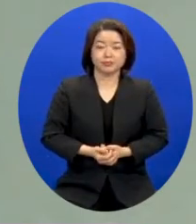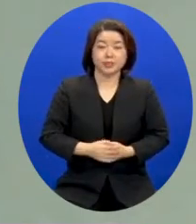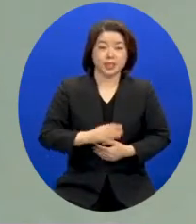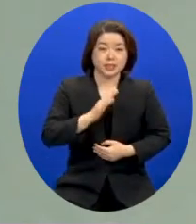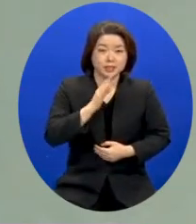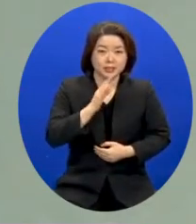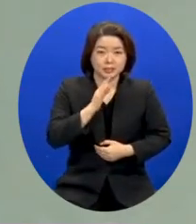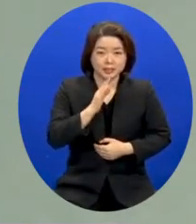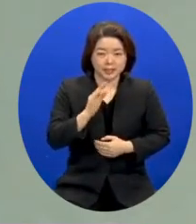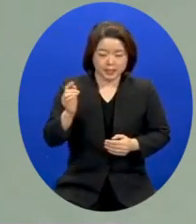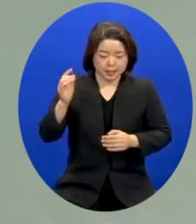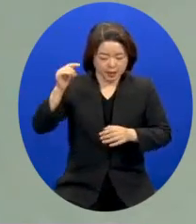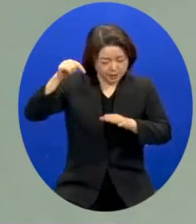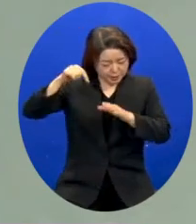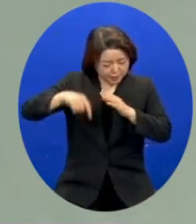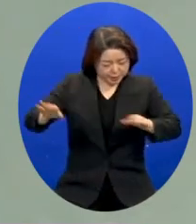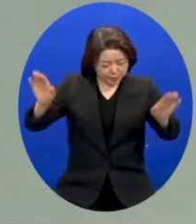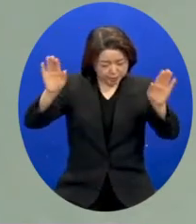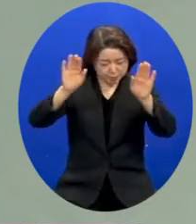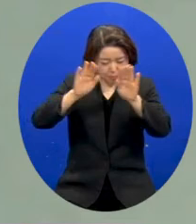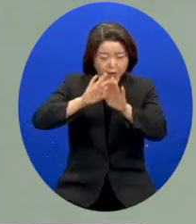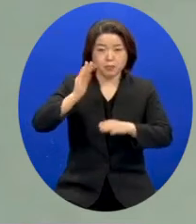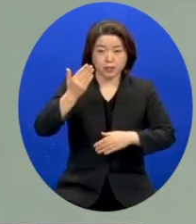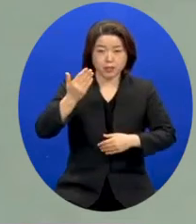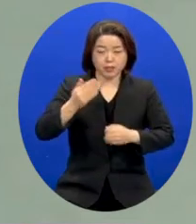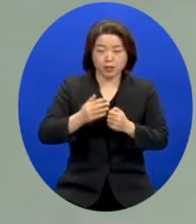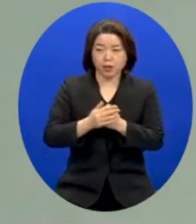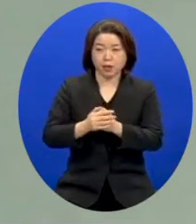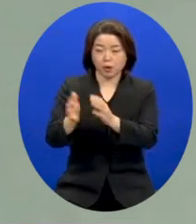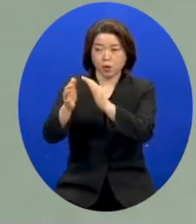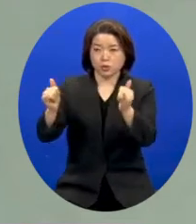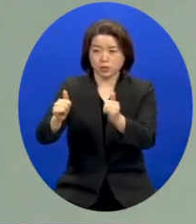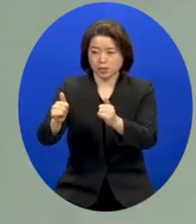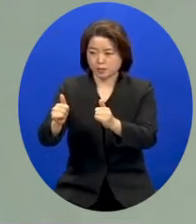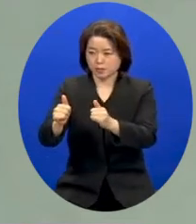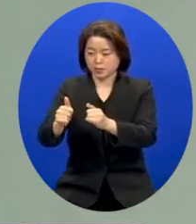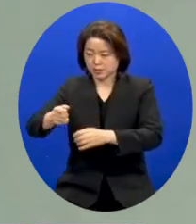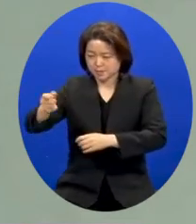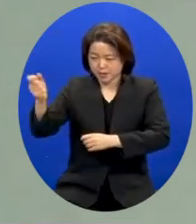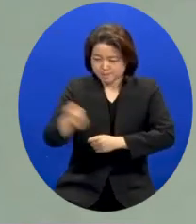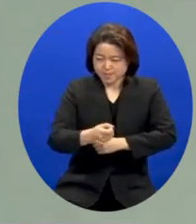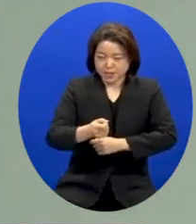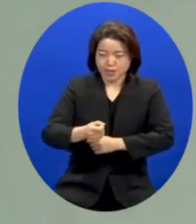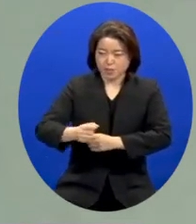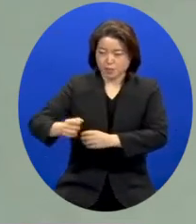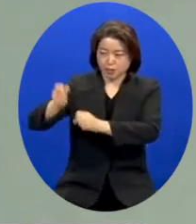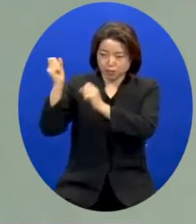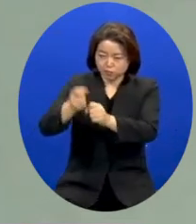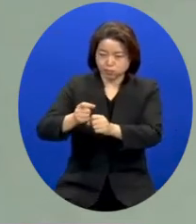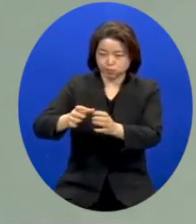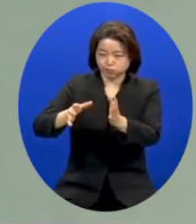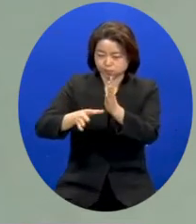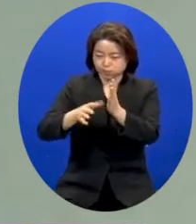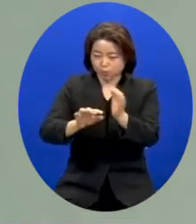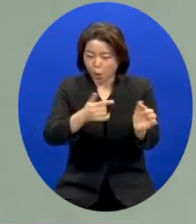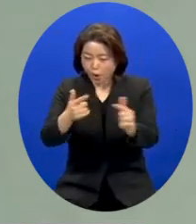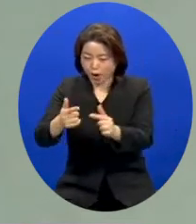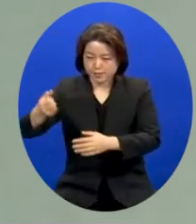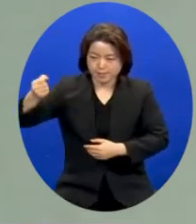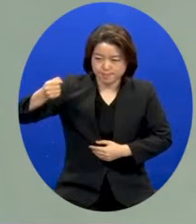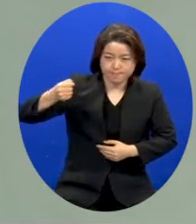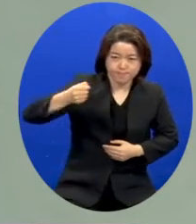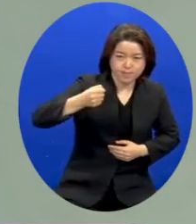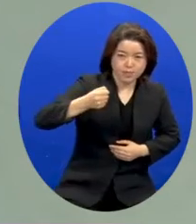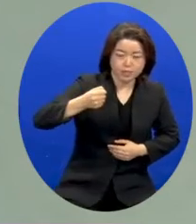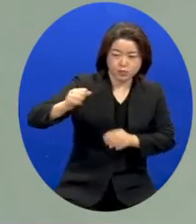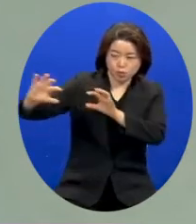진짜 깊은 밤이 되면서 사람들이 낫을 들고 꽃갱이를 들고 삽을 들고 집을 쳐들어